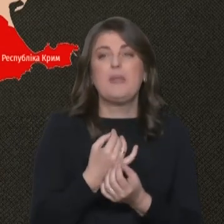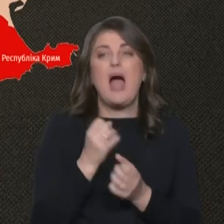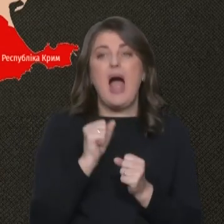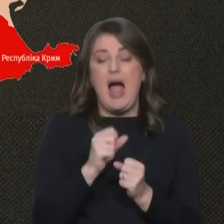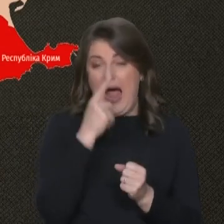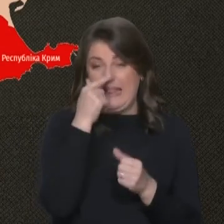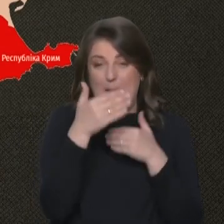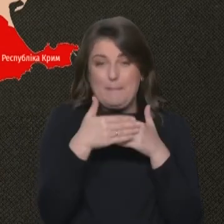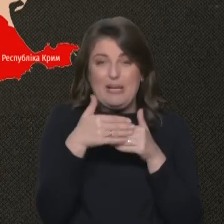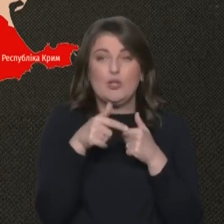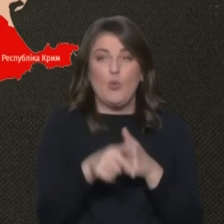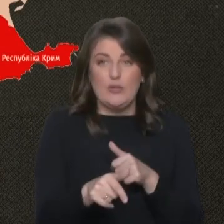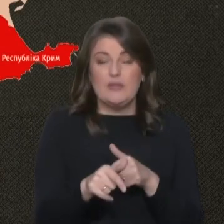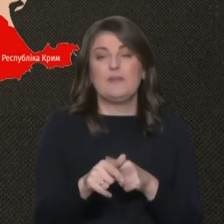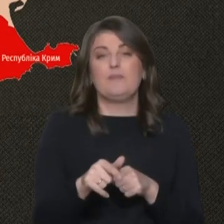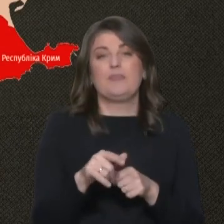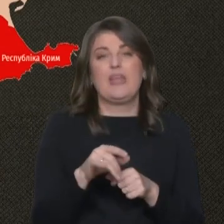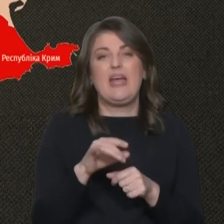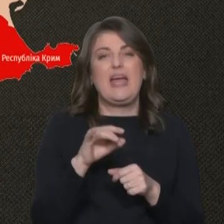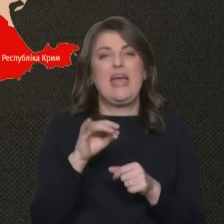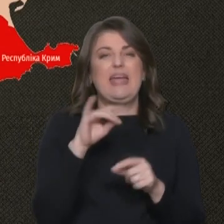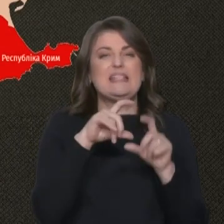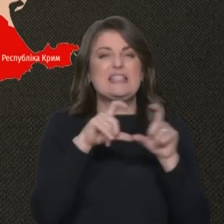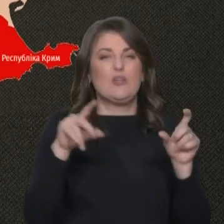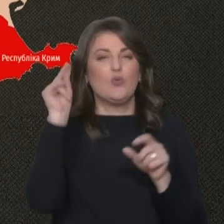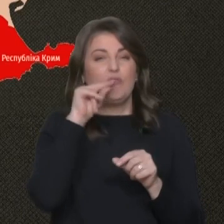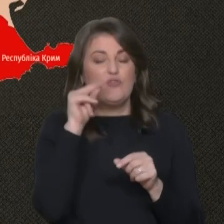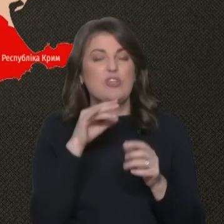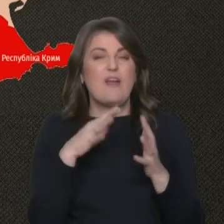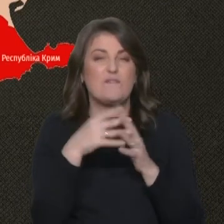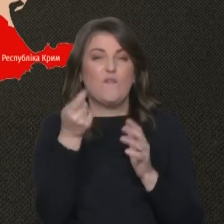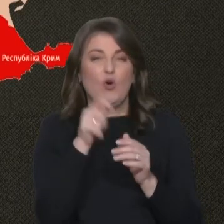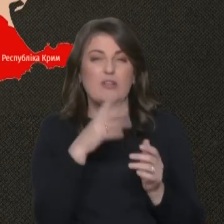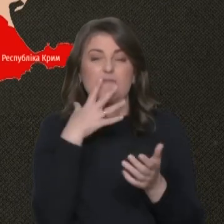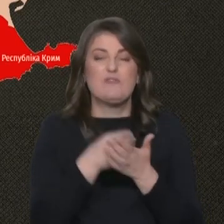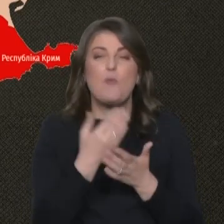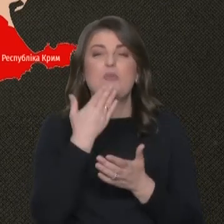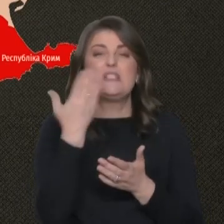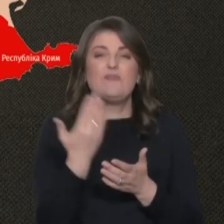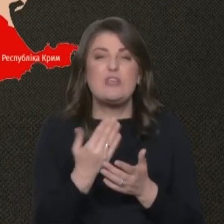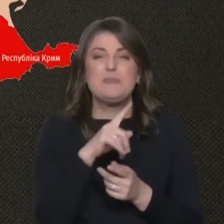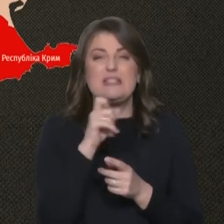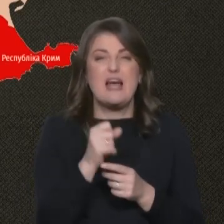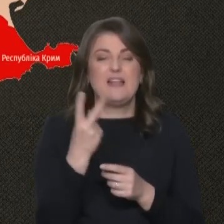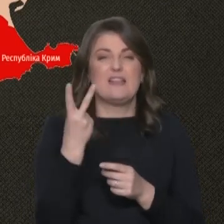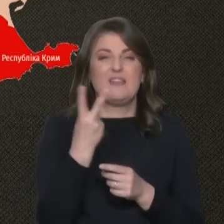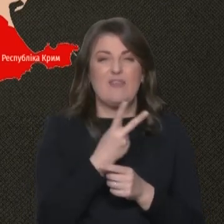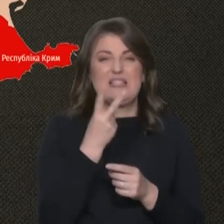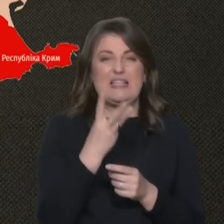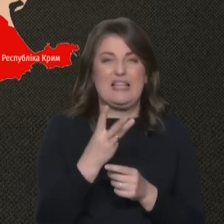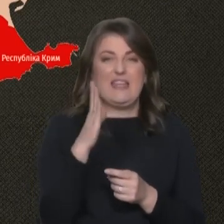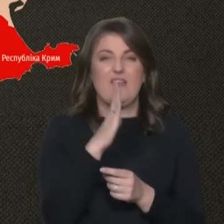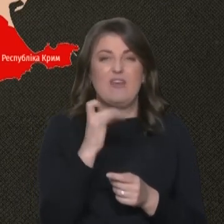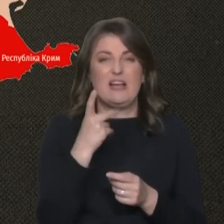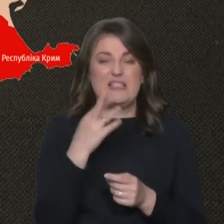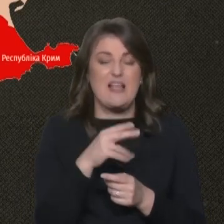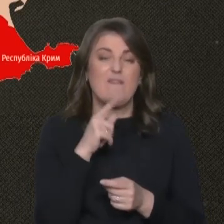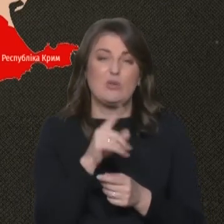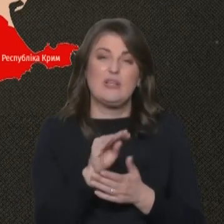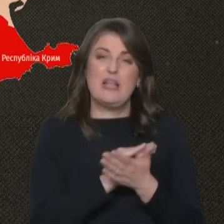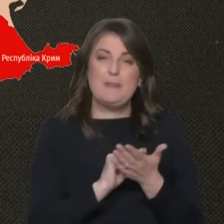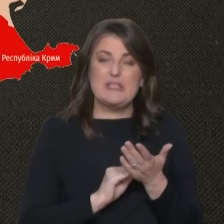а напередодні Інститут вивчення війни у своєму звіті за 23 вересня,